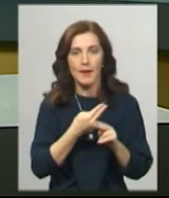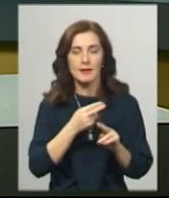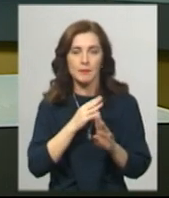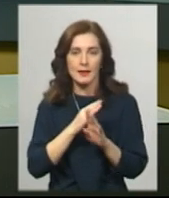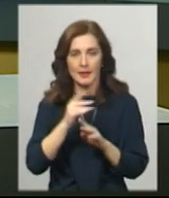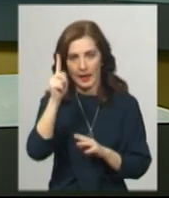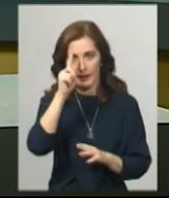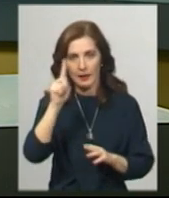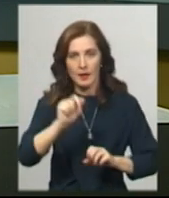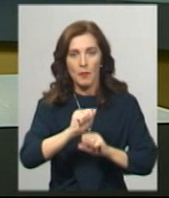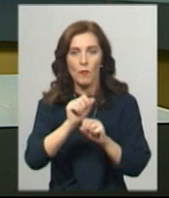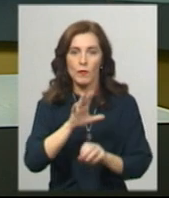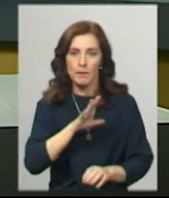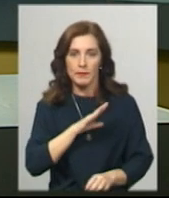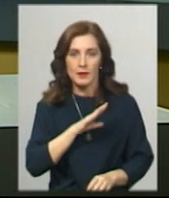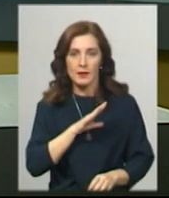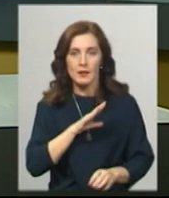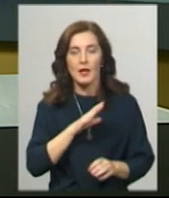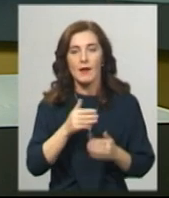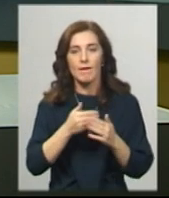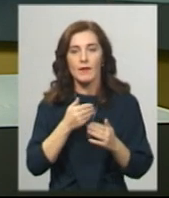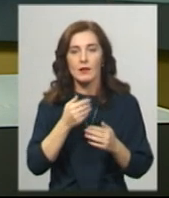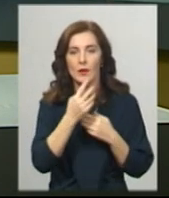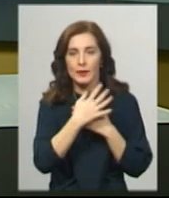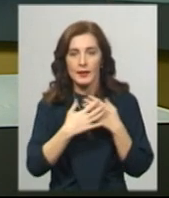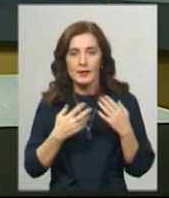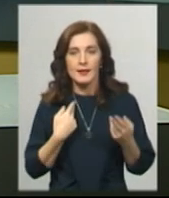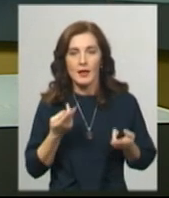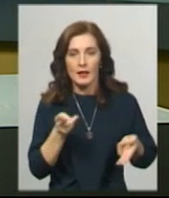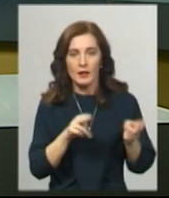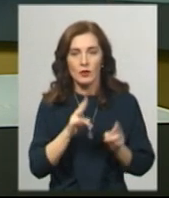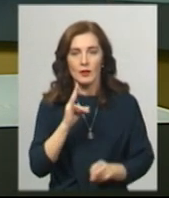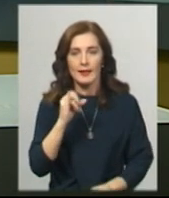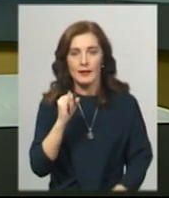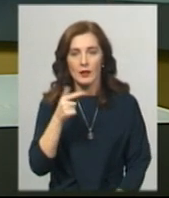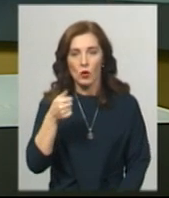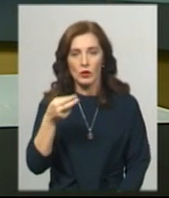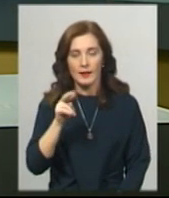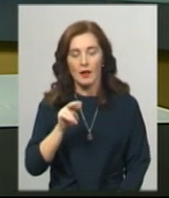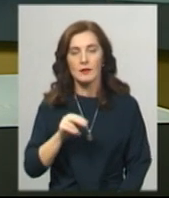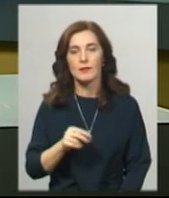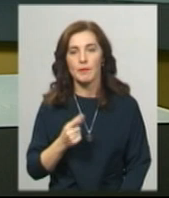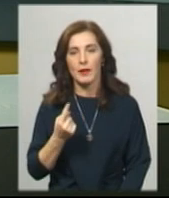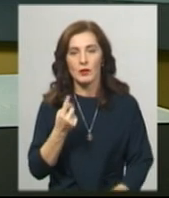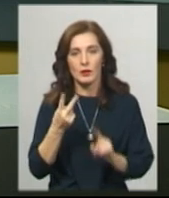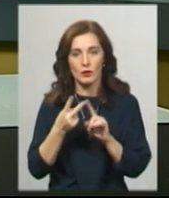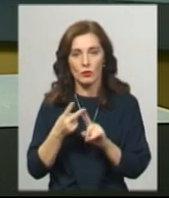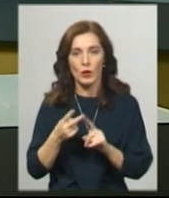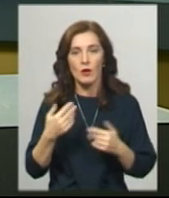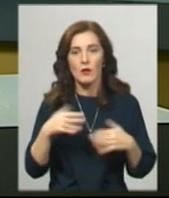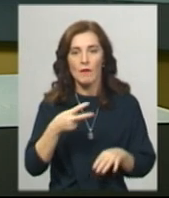тривав місяць. А 22 січня від вогнепальних поранень загинули Сергій Нігоян та Михайло Жизневський. Уже в лютому